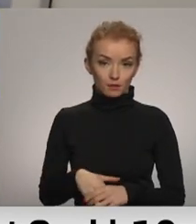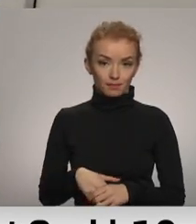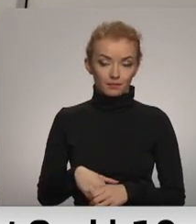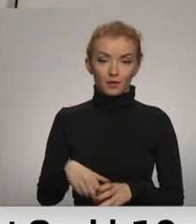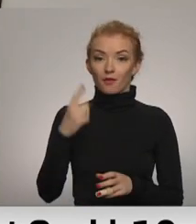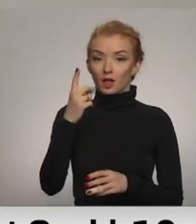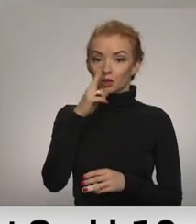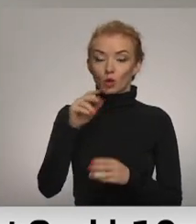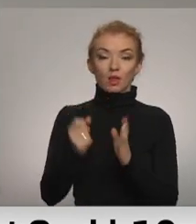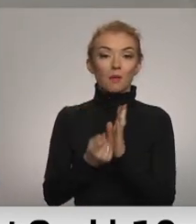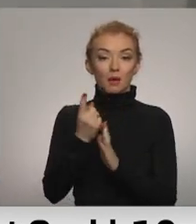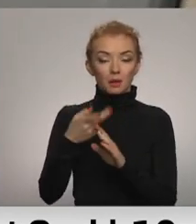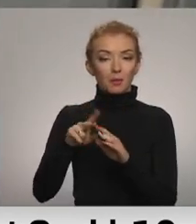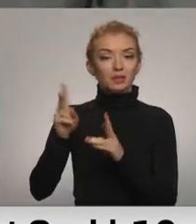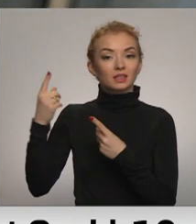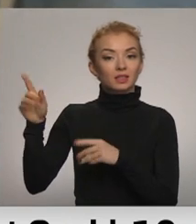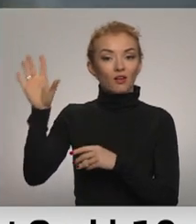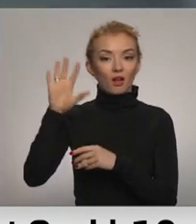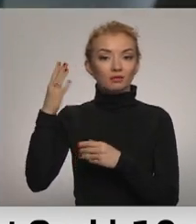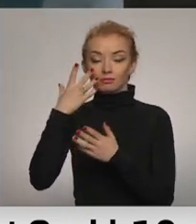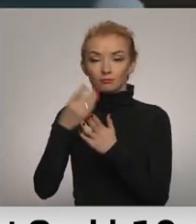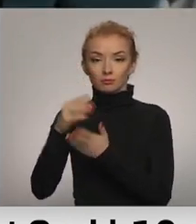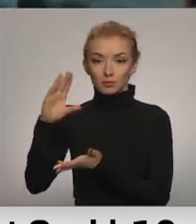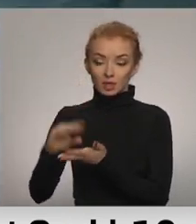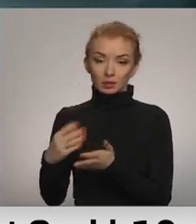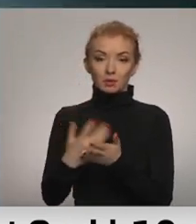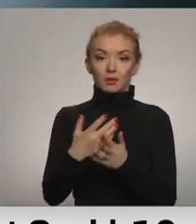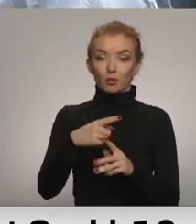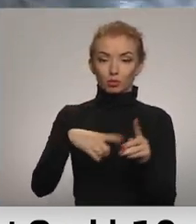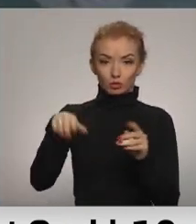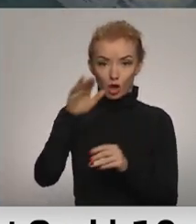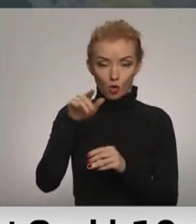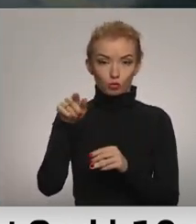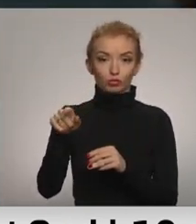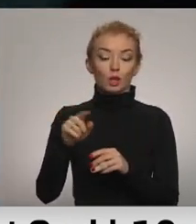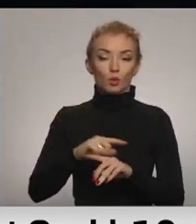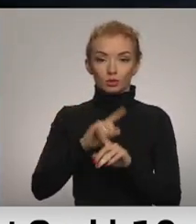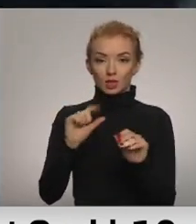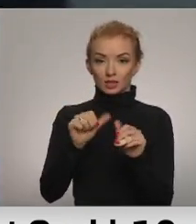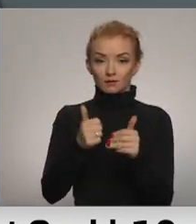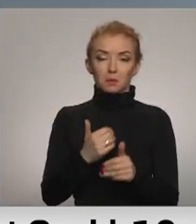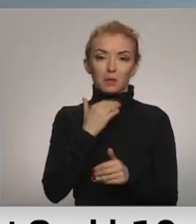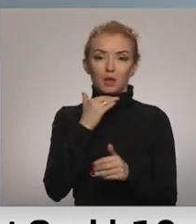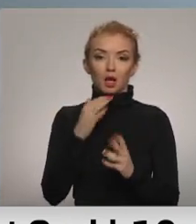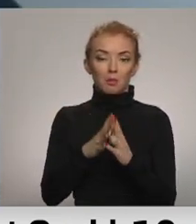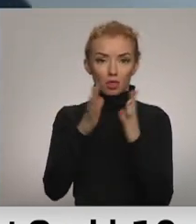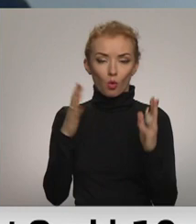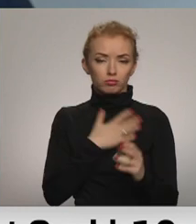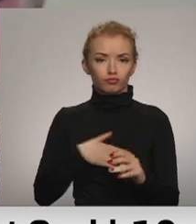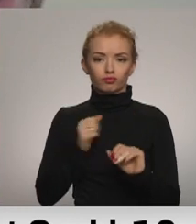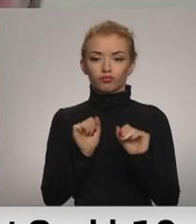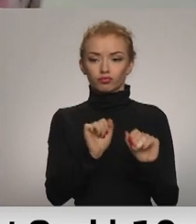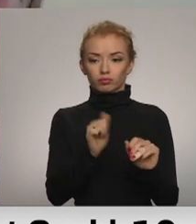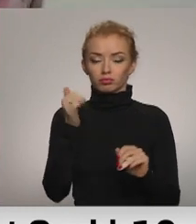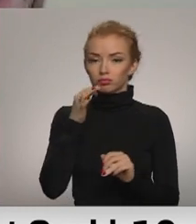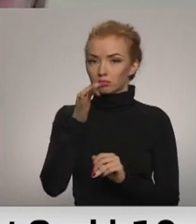no iemesliem ir citu valstu pieredze, proti piemēram pusaudžiem jau pēc pirmās devas uz laiku izveidojoties pietiekami laba aizsardzība.